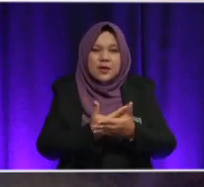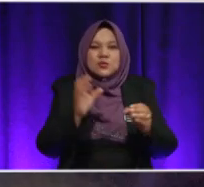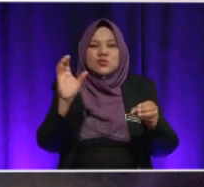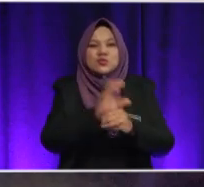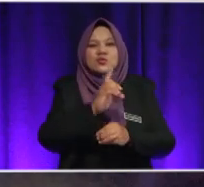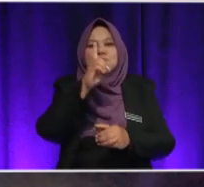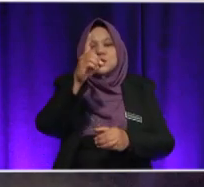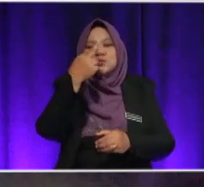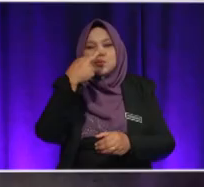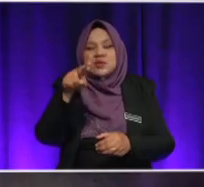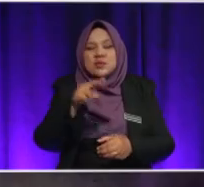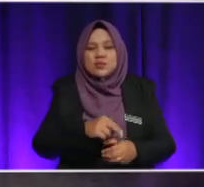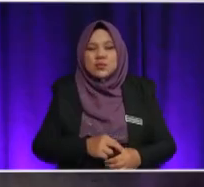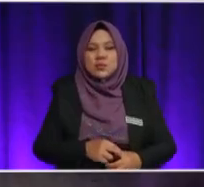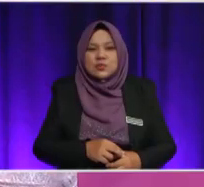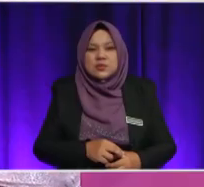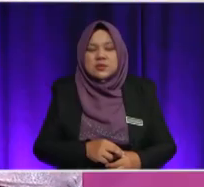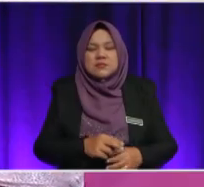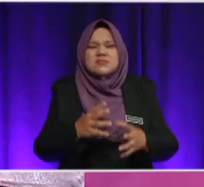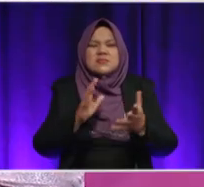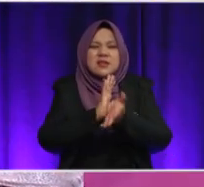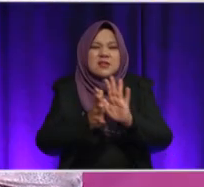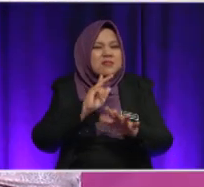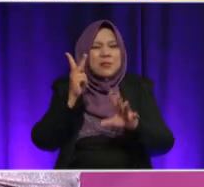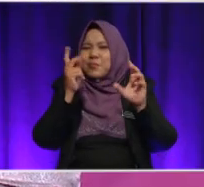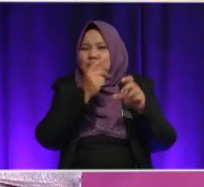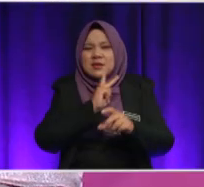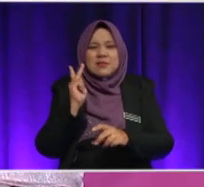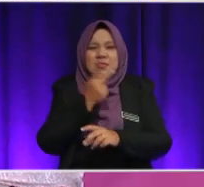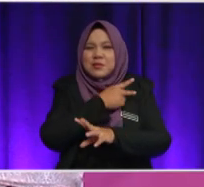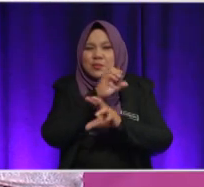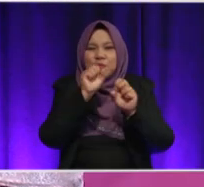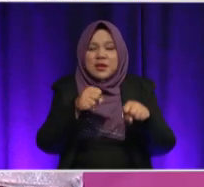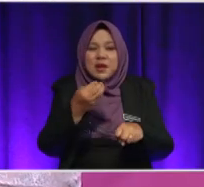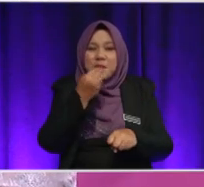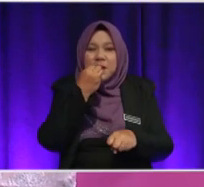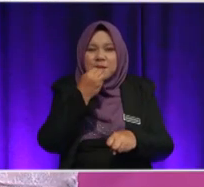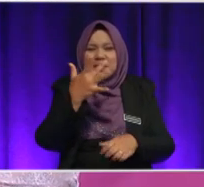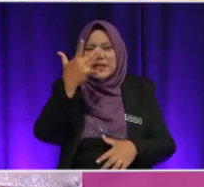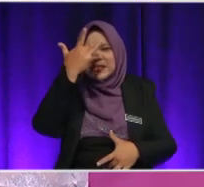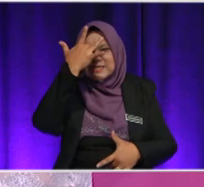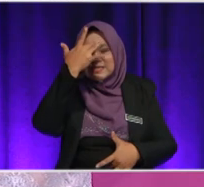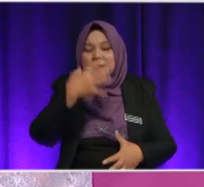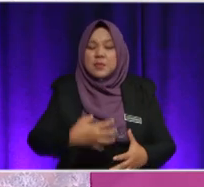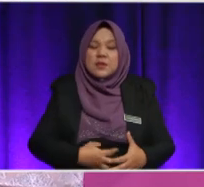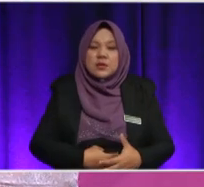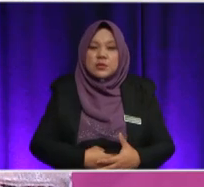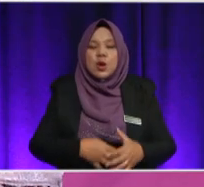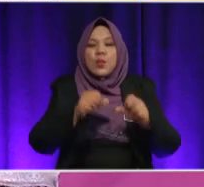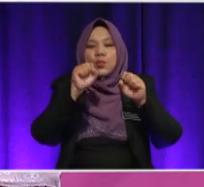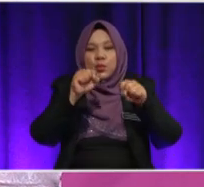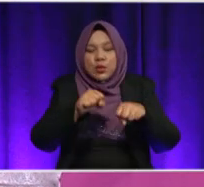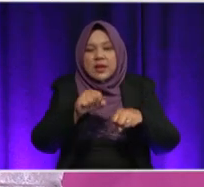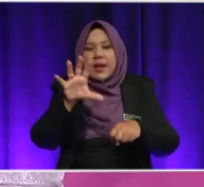seribu miligram tuh Oke enak makan nanti sakit perut Jadi kita boleh